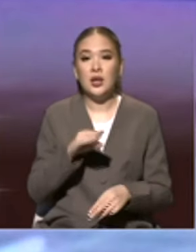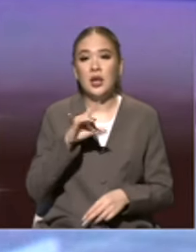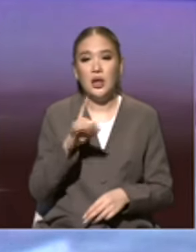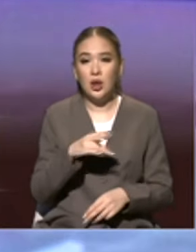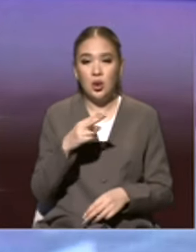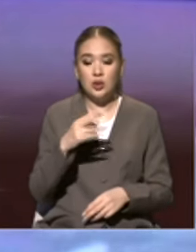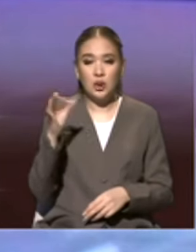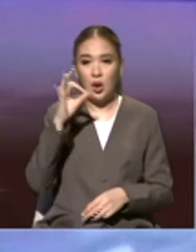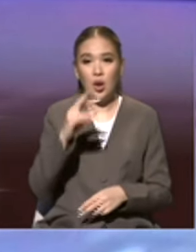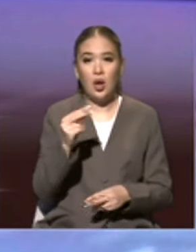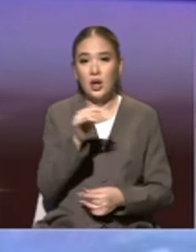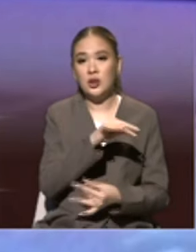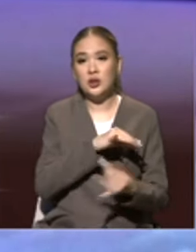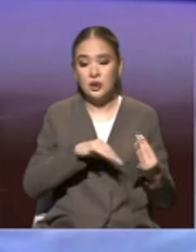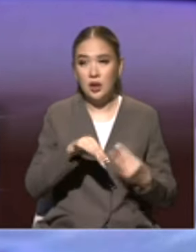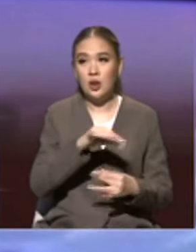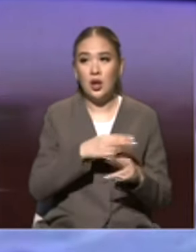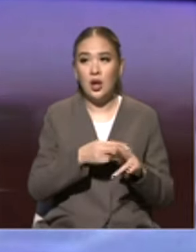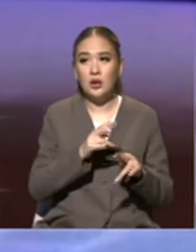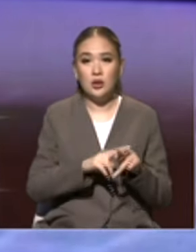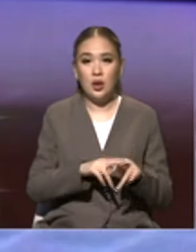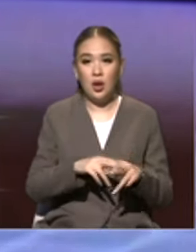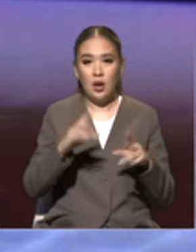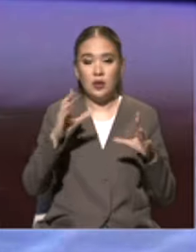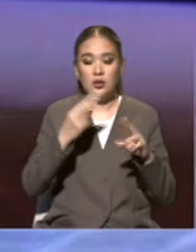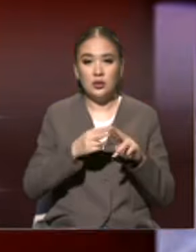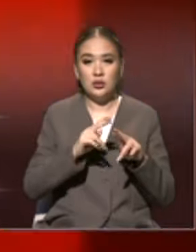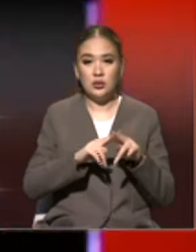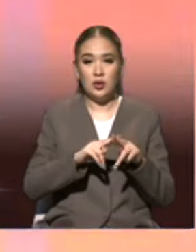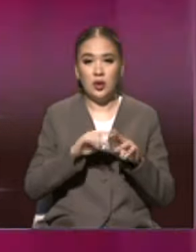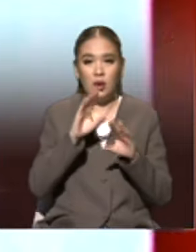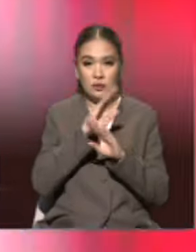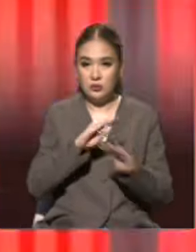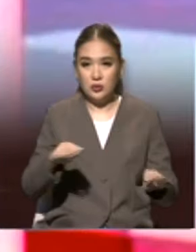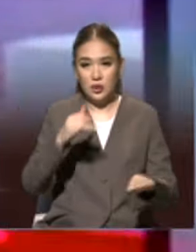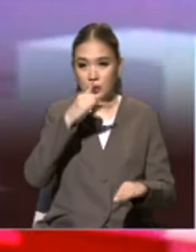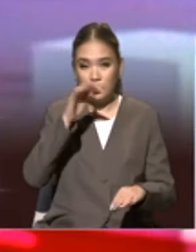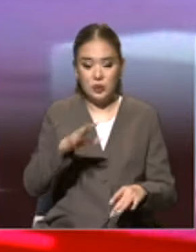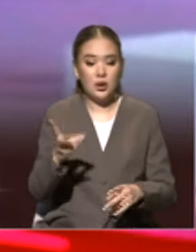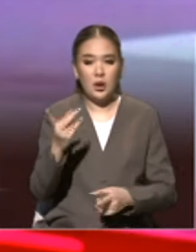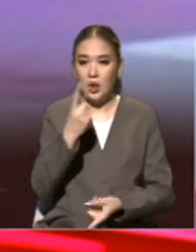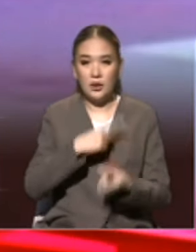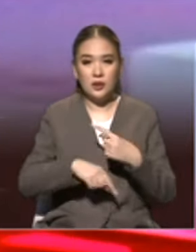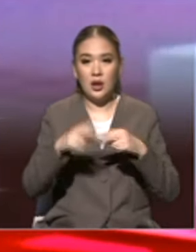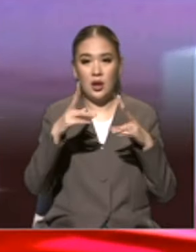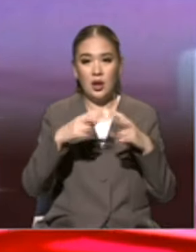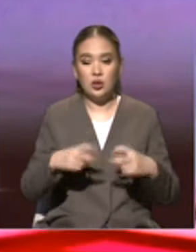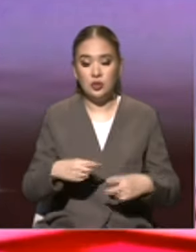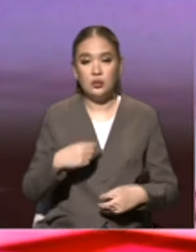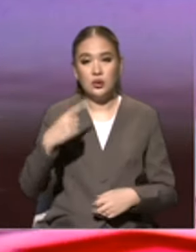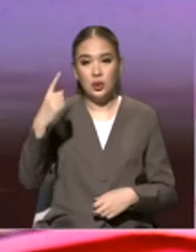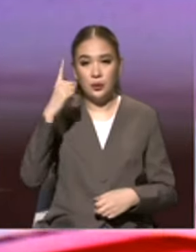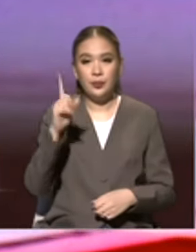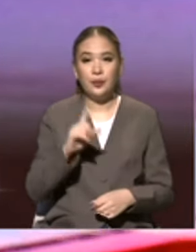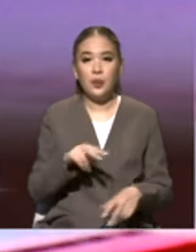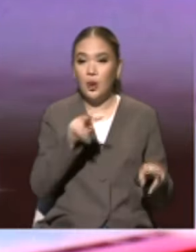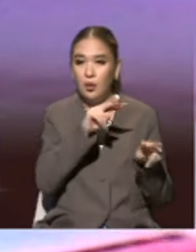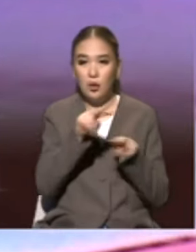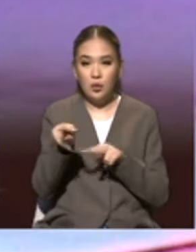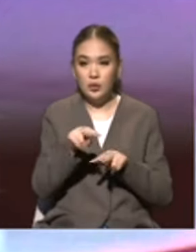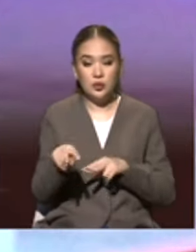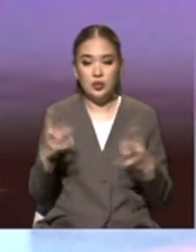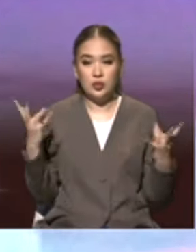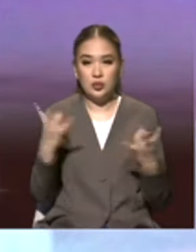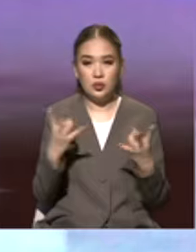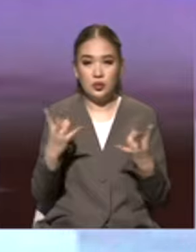кезде, ал ол мәселені біз көз жұмып қойып отыра алмаймыз ғой. Бұл мәселенің бәрі қаралу керек деп ойлаймын, өзі белгілі дәрежеде. Қоғамдық бақылау да болу керек бірінші